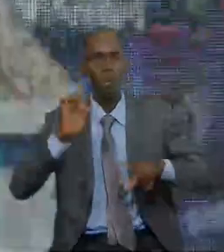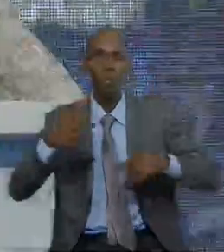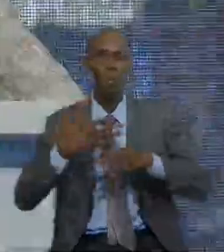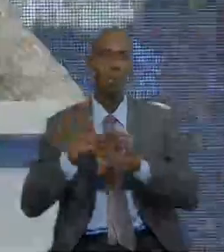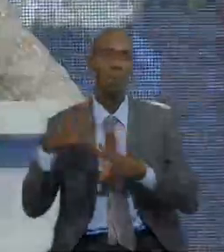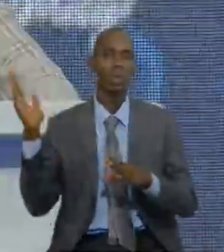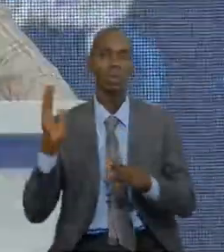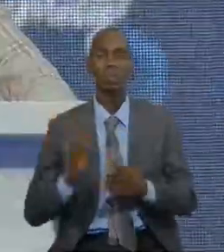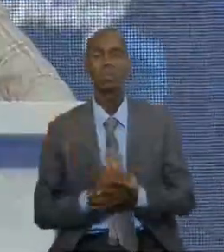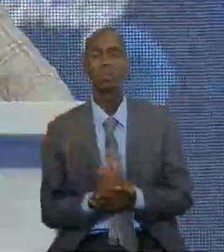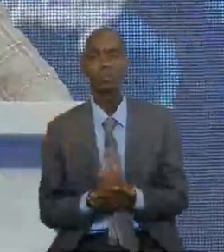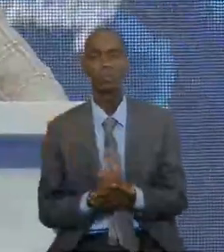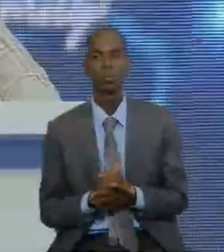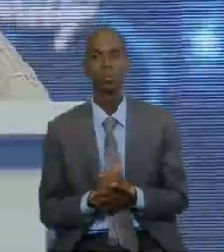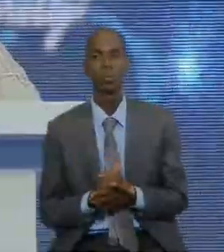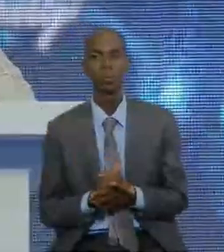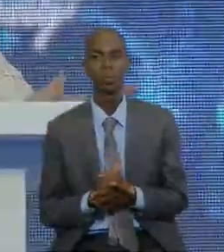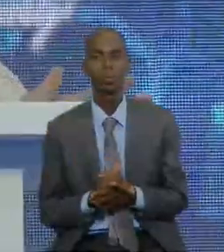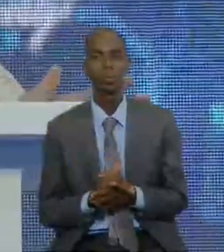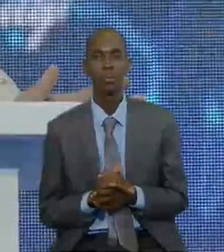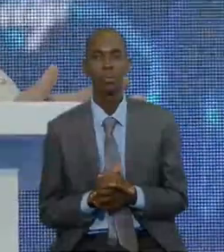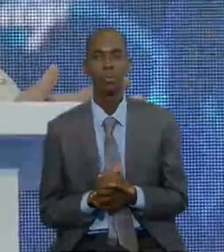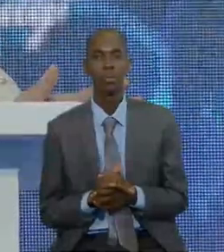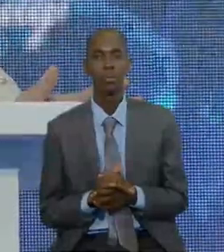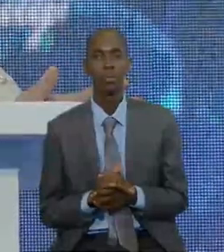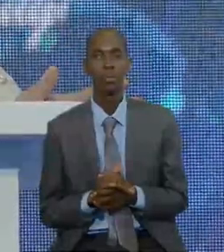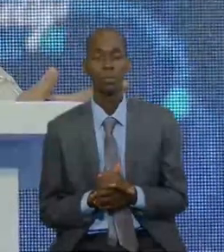la maladie va disparaître d'accord